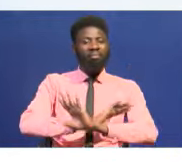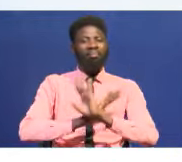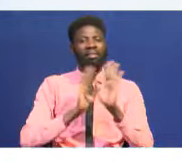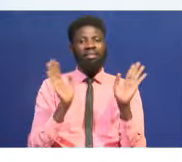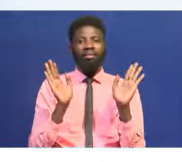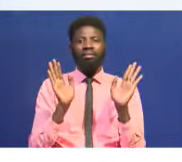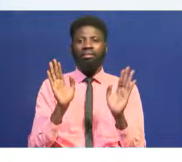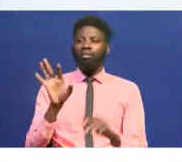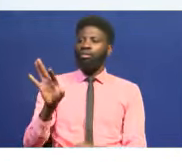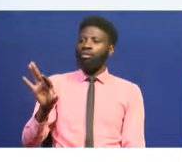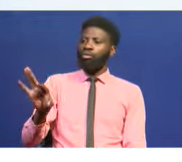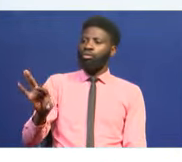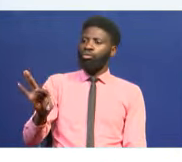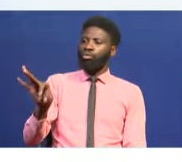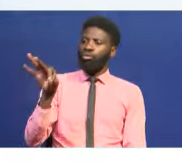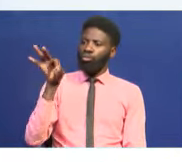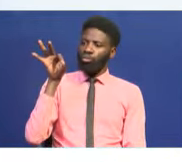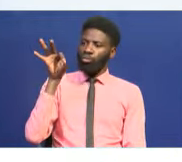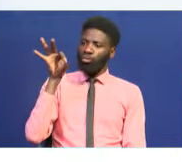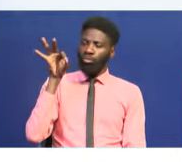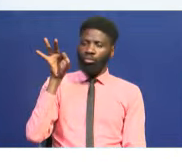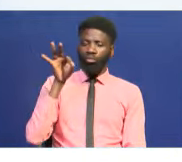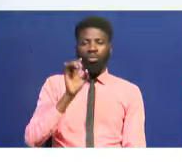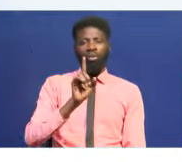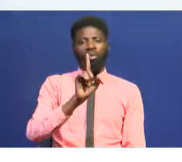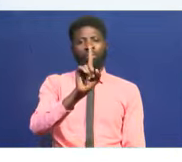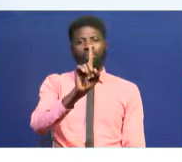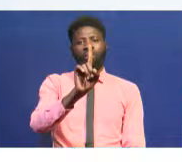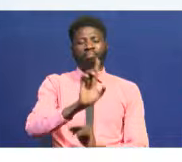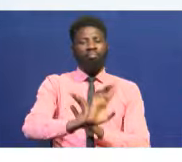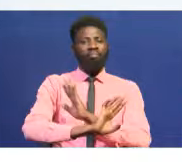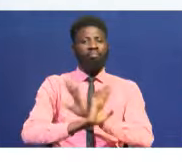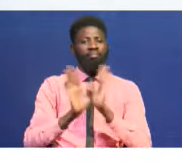alikuwa alichaguliwa. Just one.